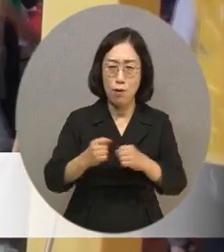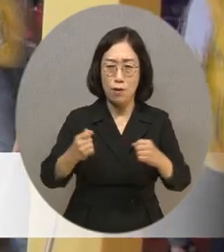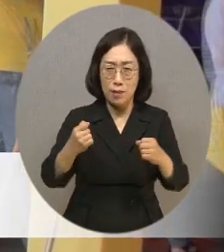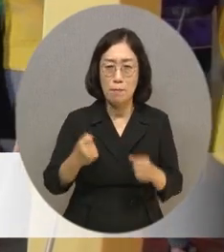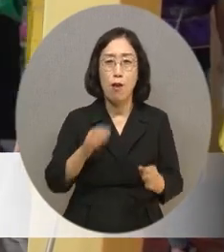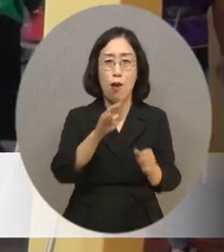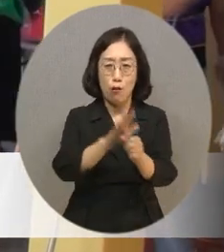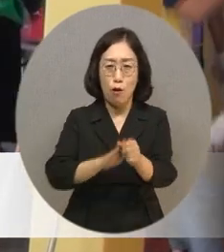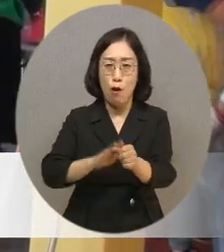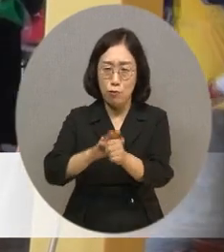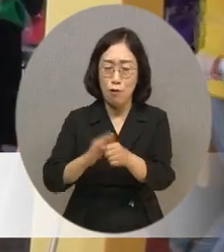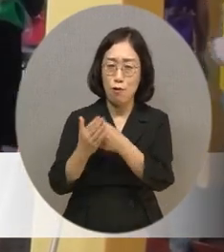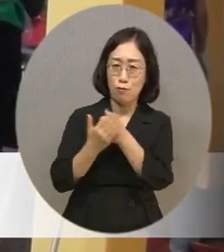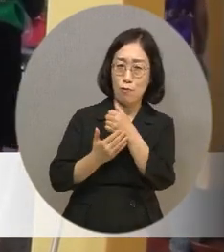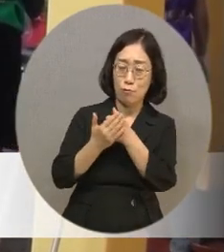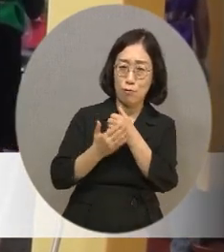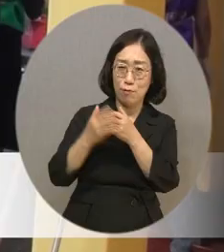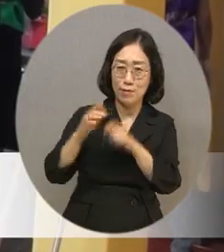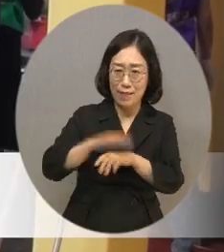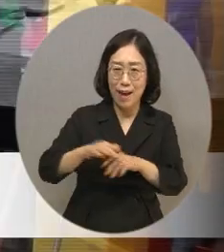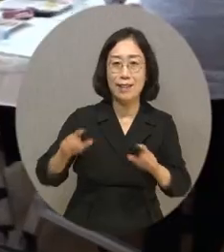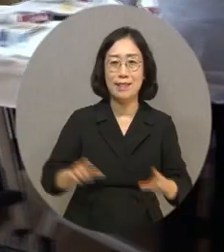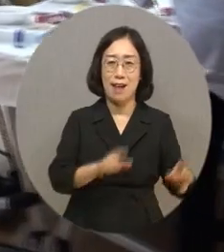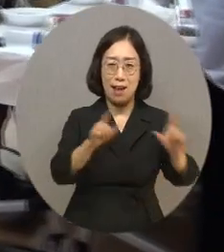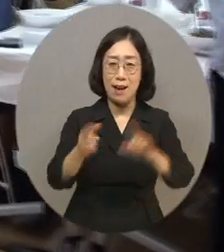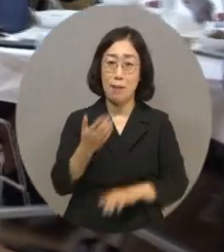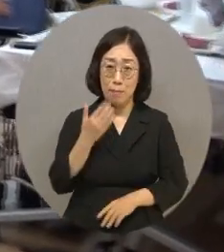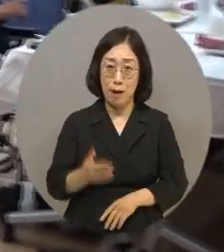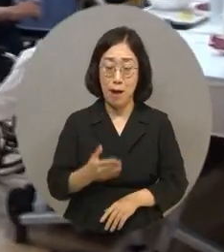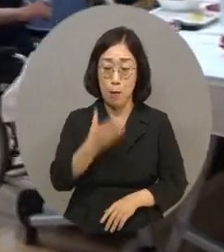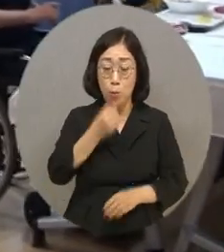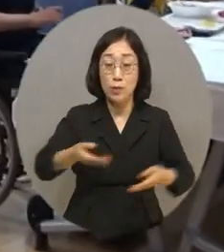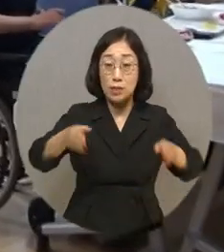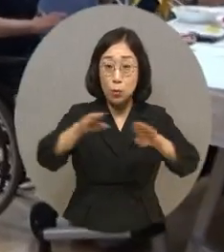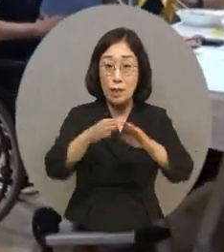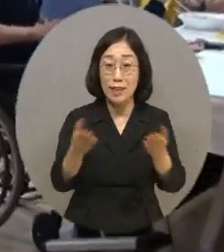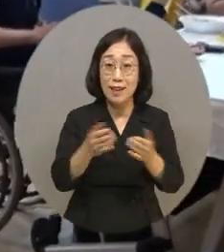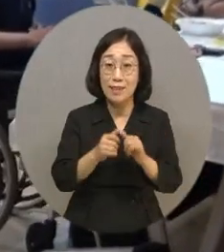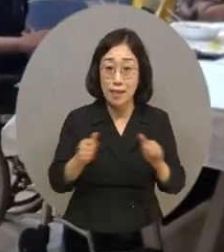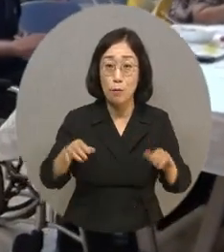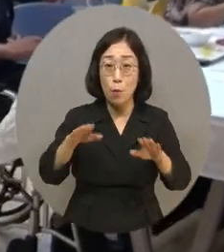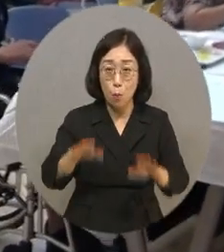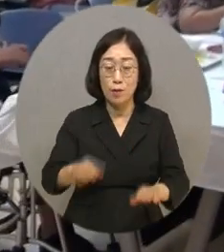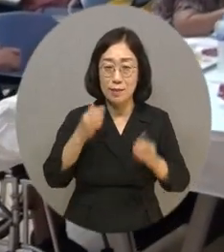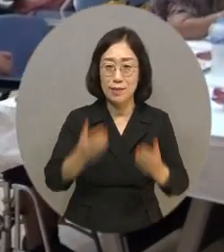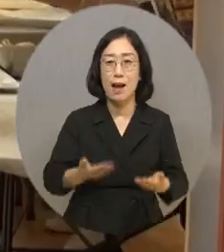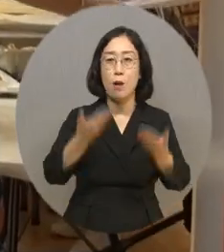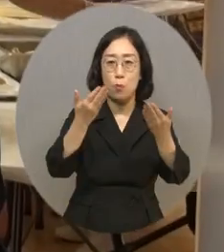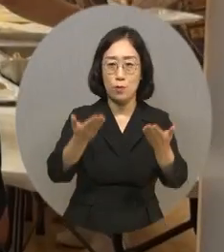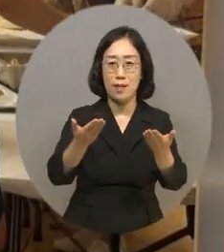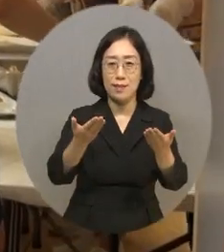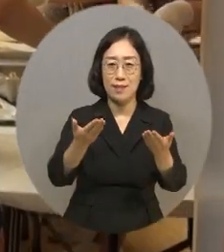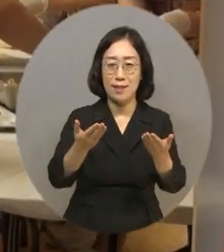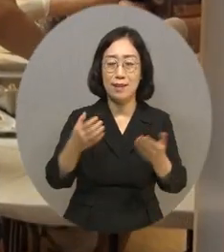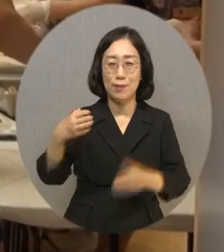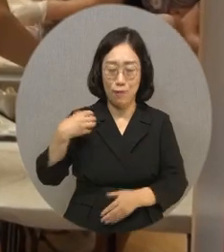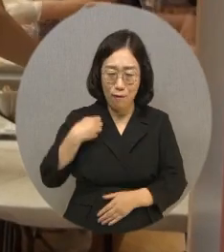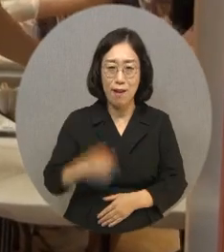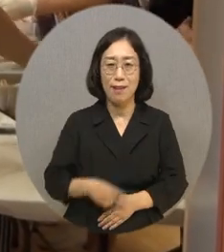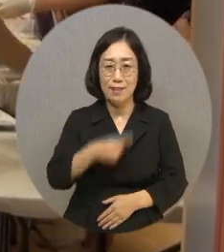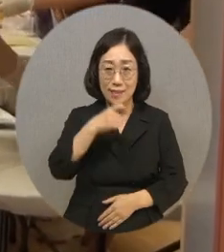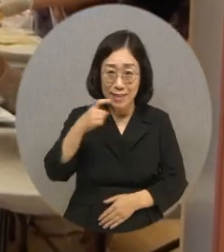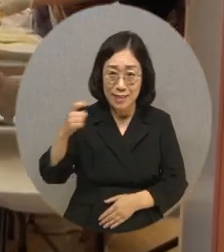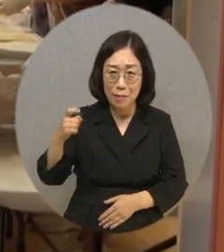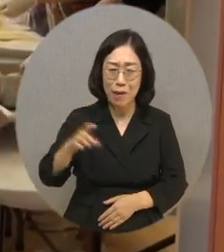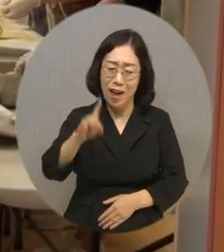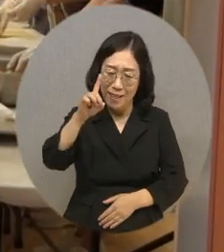얻어서 굳건하게 살아갈 수 있을 것 같습니다 복직한 직원들도 오늘은 봉사자가 되었습니다 자장면 한